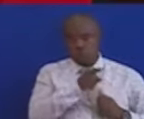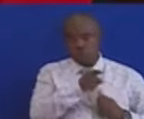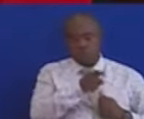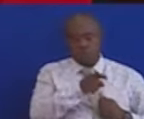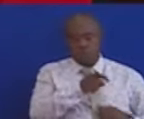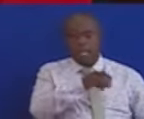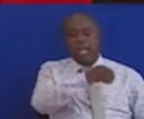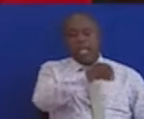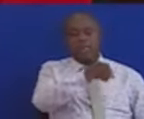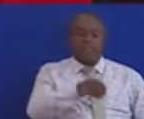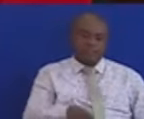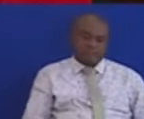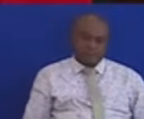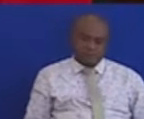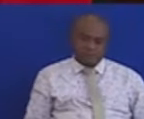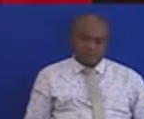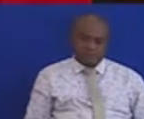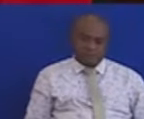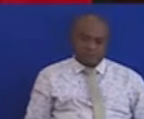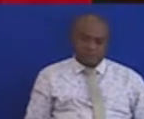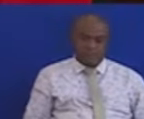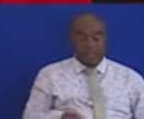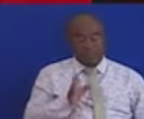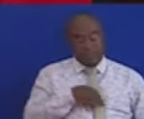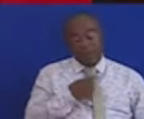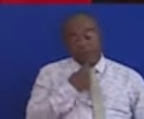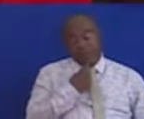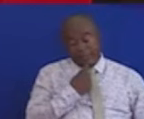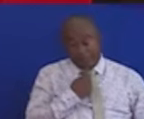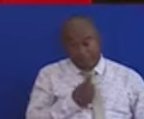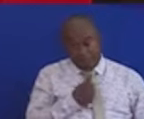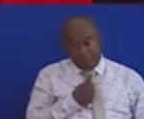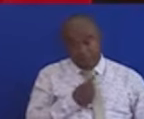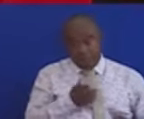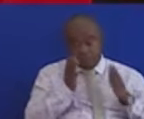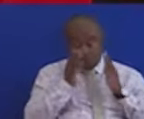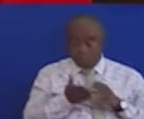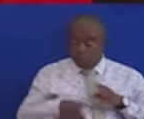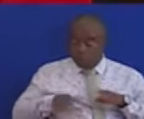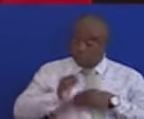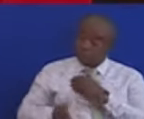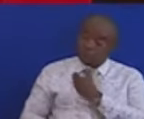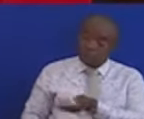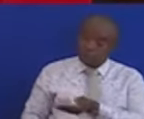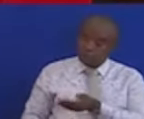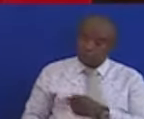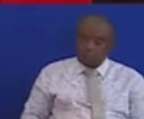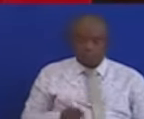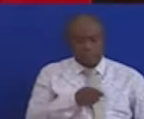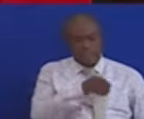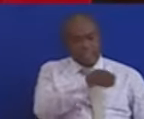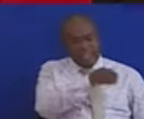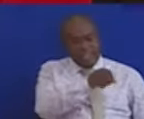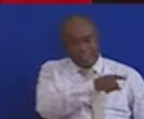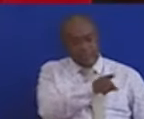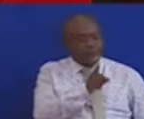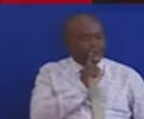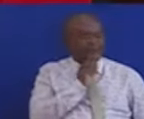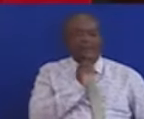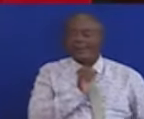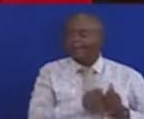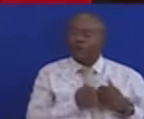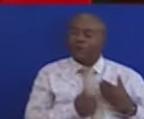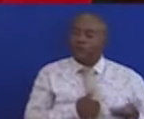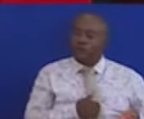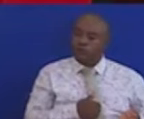kiti Kama Nilul kusa mhh mwen kiti ardhelia